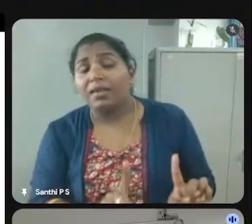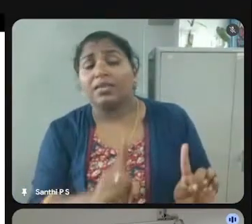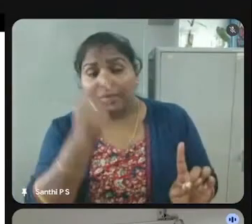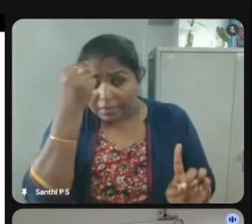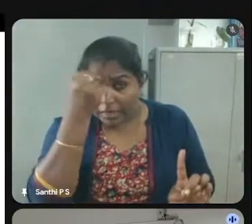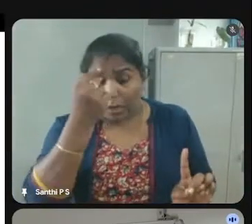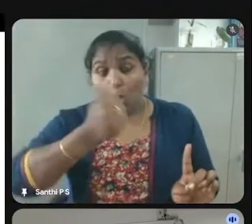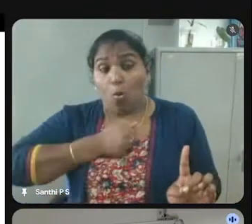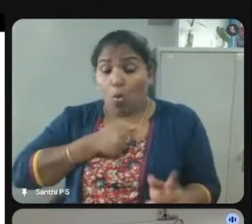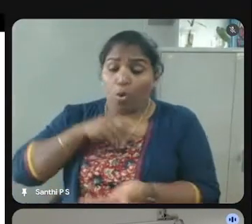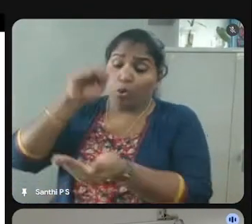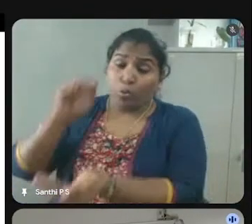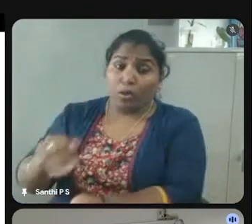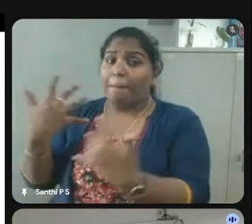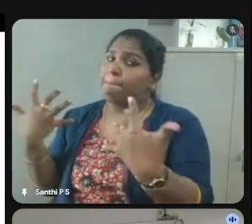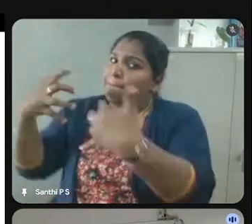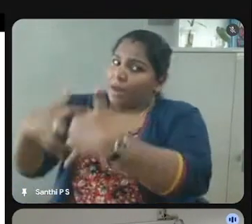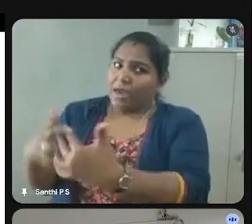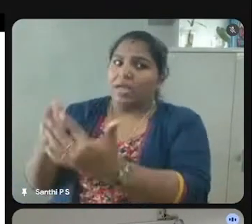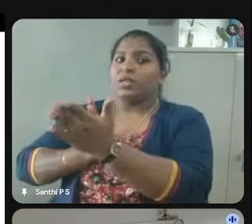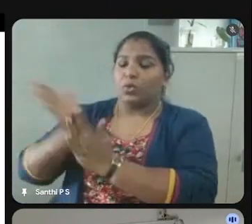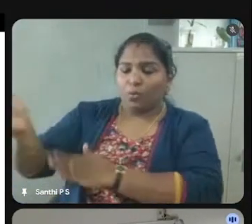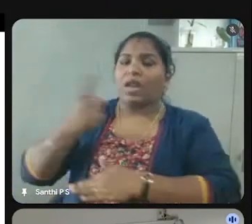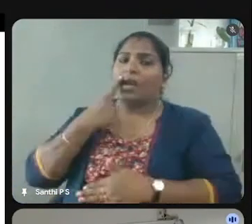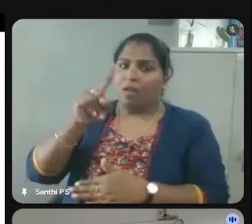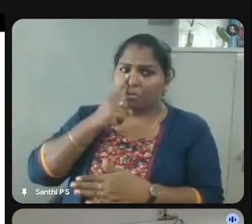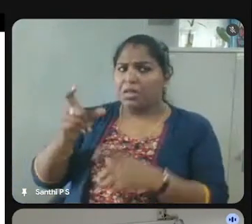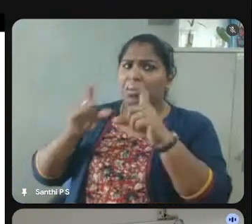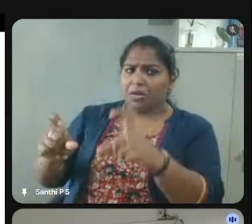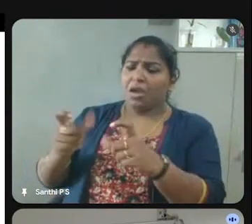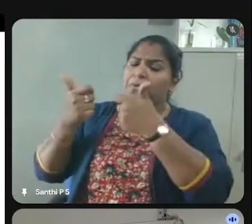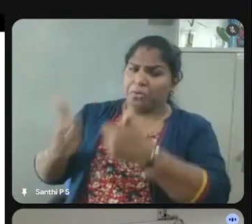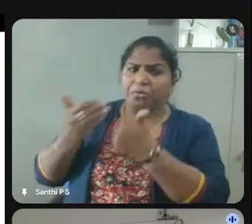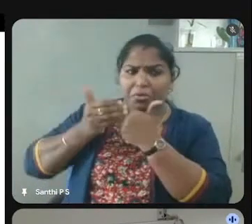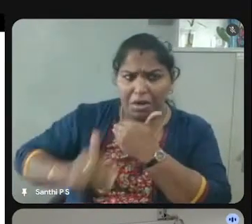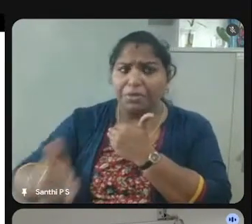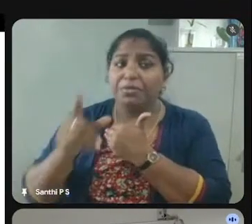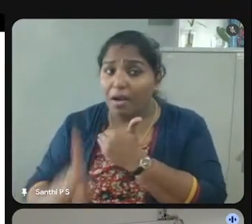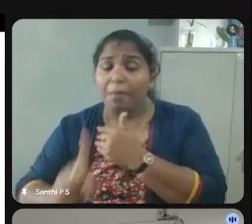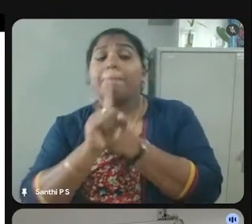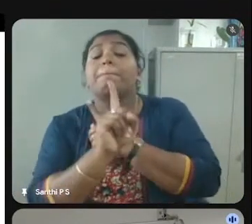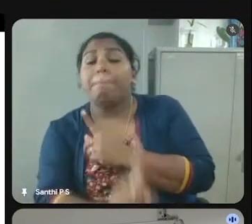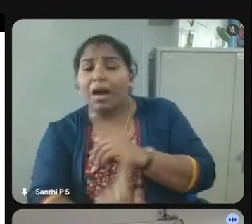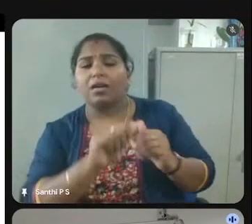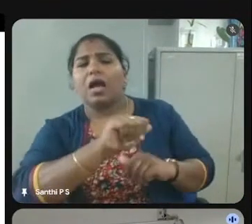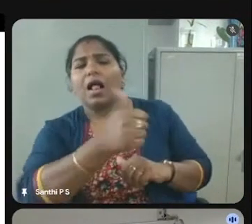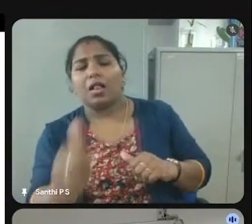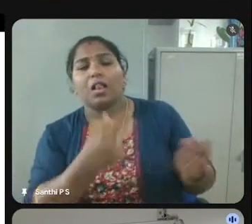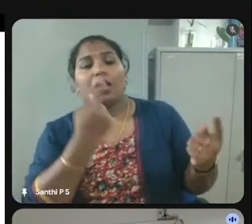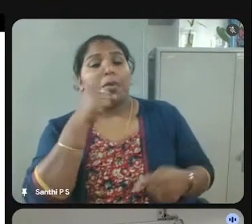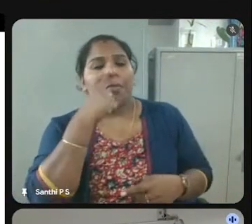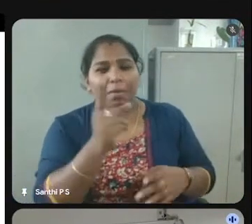കൊണ്ടുവരിക എന്ന് പറയുന്നത് എല്ലാ പേരന്റും, ഭിന്നശേഷി എന്നല്ല എല്ലാ പേരന്റും ചെയ്യേണ്ട ഒരു കാര്യം തന്നെയാണ്. കുഞ്ഞുങ്ങളുടെ കാര്യത്തിൽ ചിട്ട കൊണ്ടുവരിക, ആ ഒരു റുട്ടീൻ